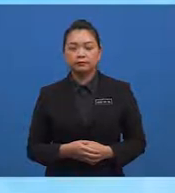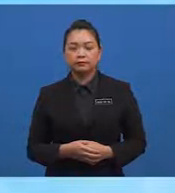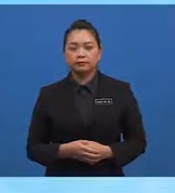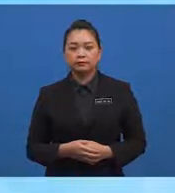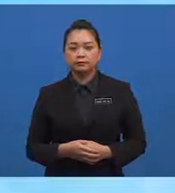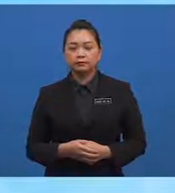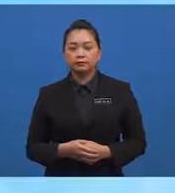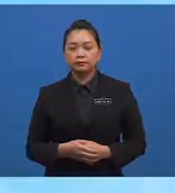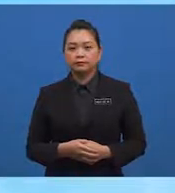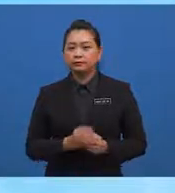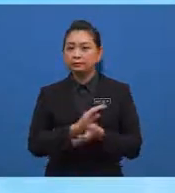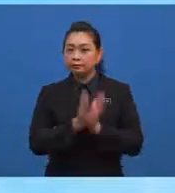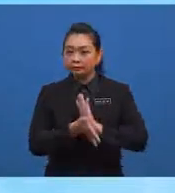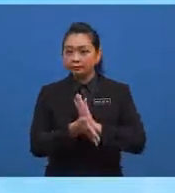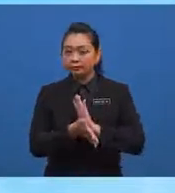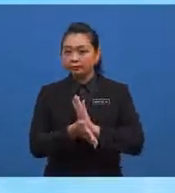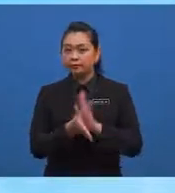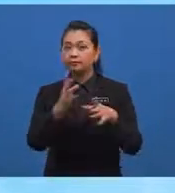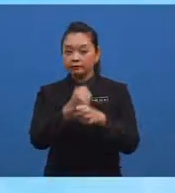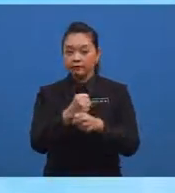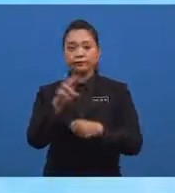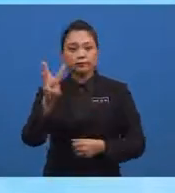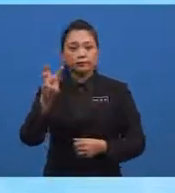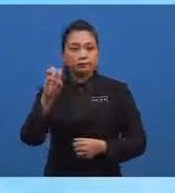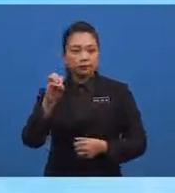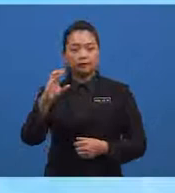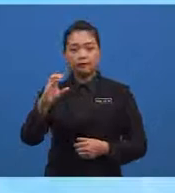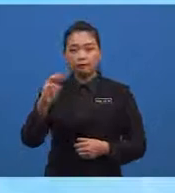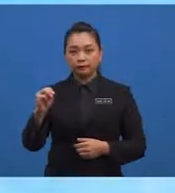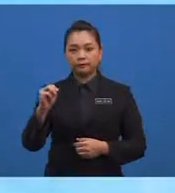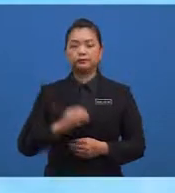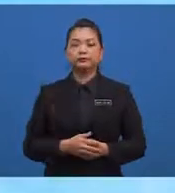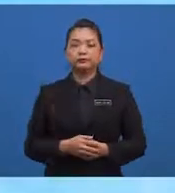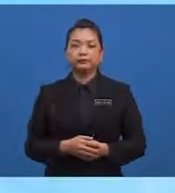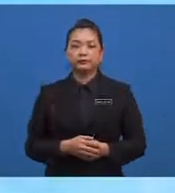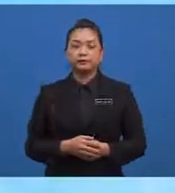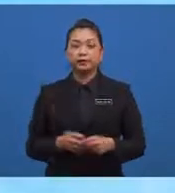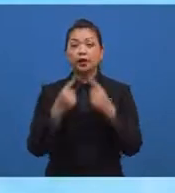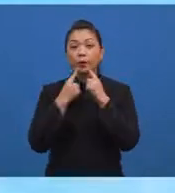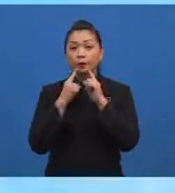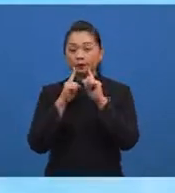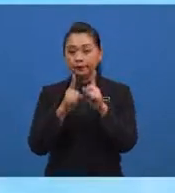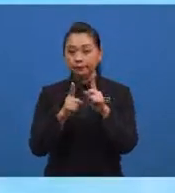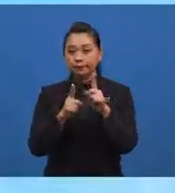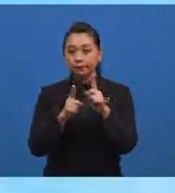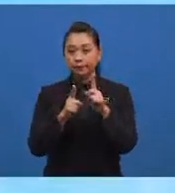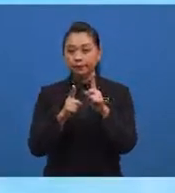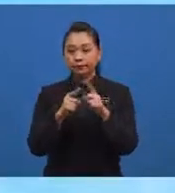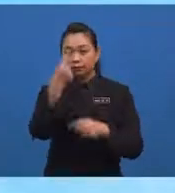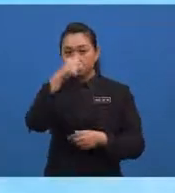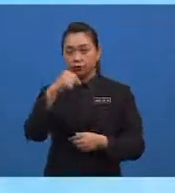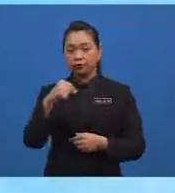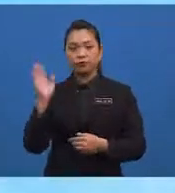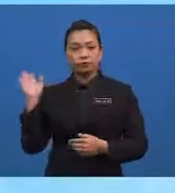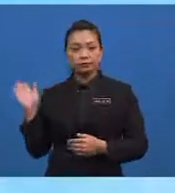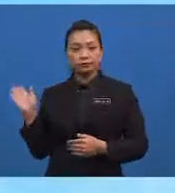cm sama dengan 60 cm. Jawapan bagi perimeter